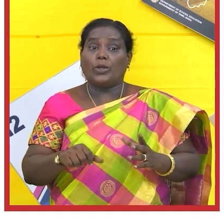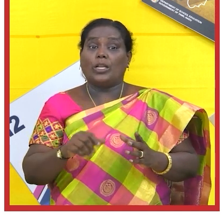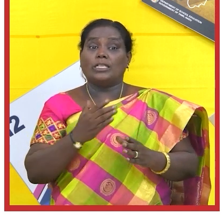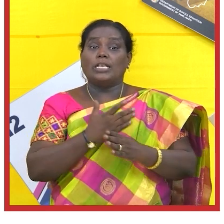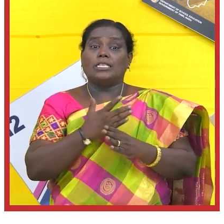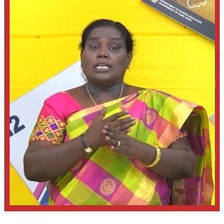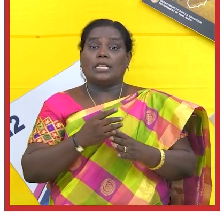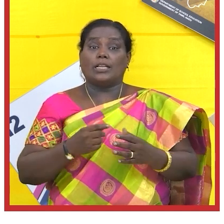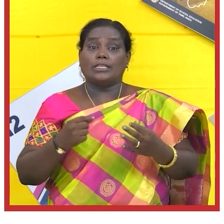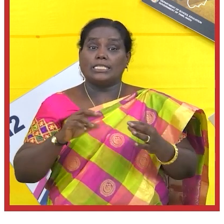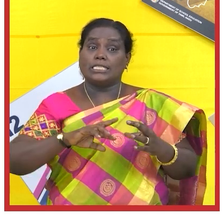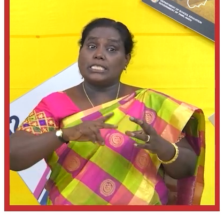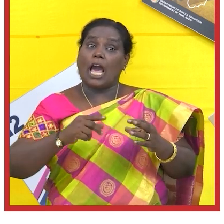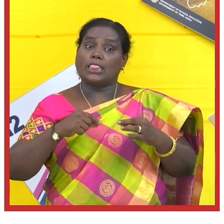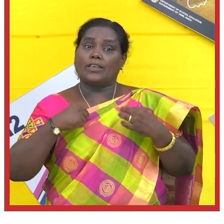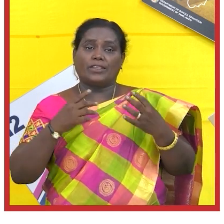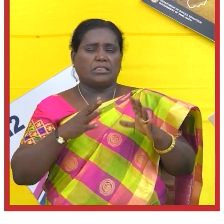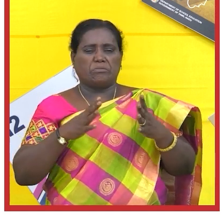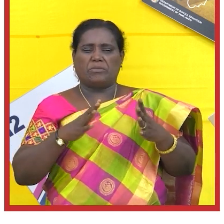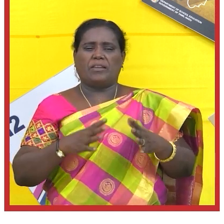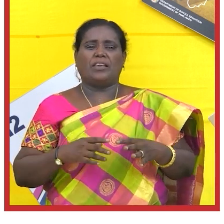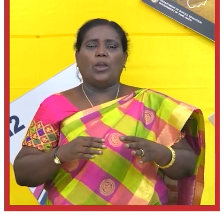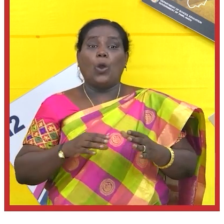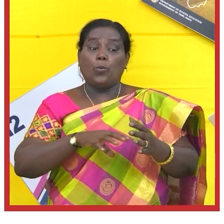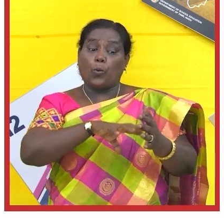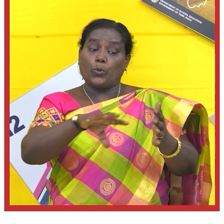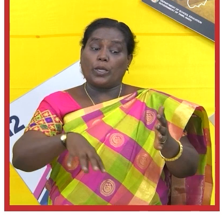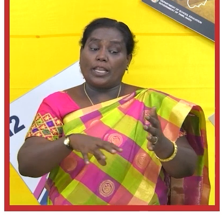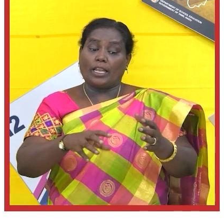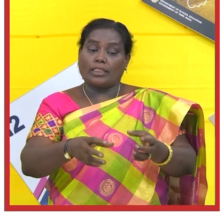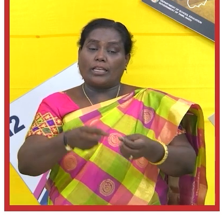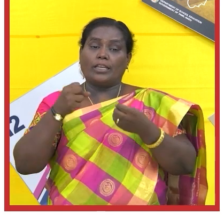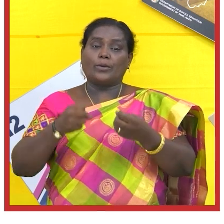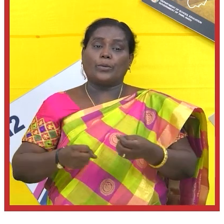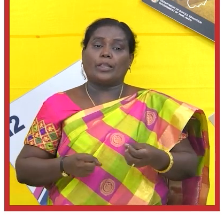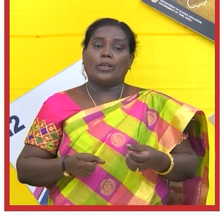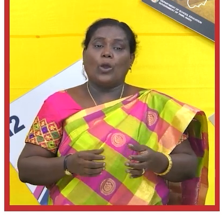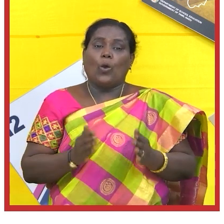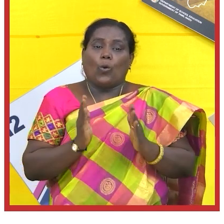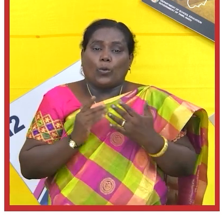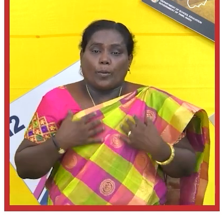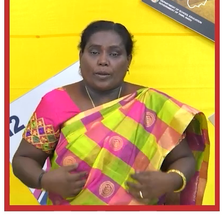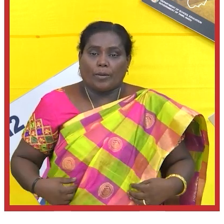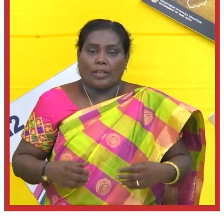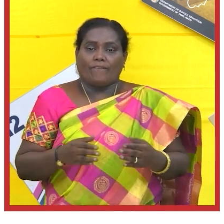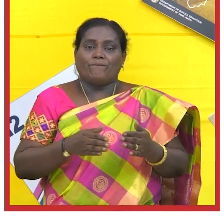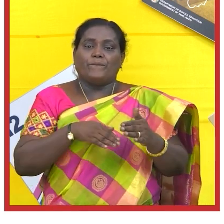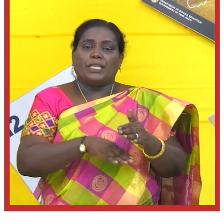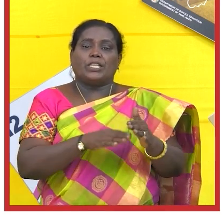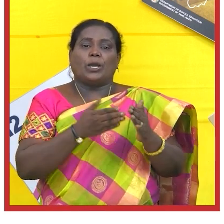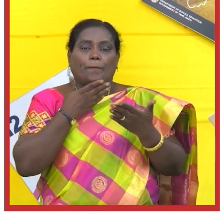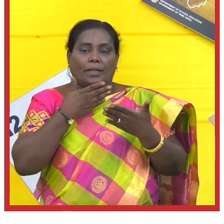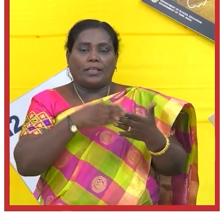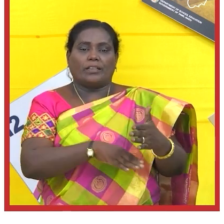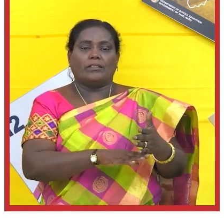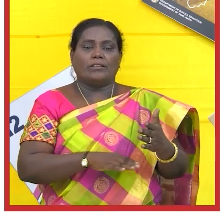மறுப்பு திருமணம், ஒடுக்கப்பட்ட மக்கள் பொது நீர்நிலைகளை பயன்படுத்துவது, ஒடுக்கப்பட்ட மாணவர்களுக்கான தங்கும் விடுதிகள், அரசியலிலே பெண்கள்